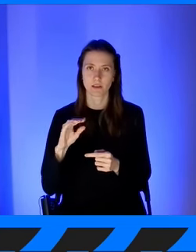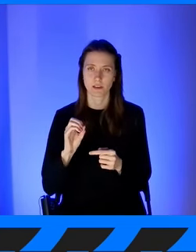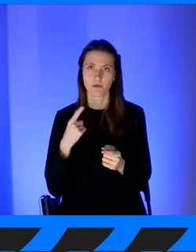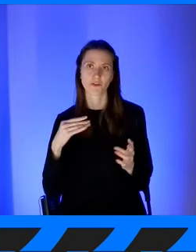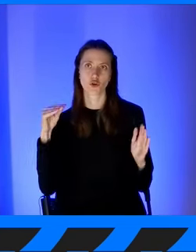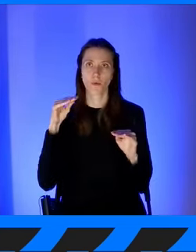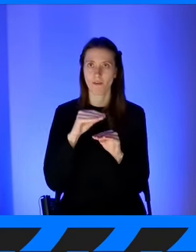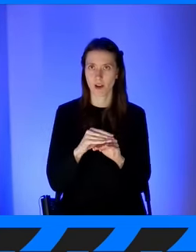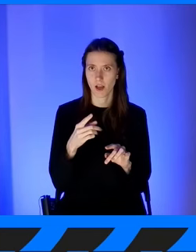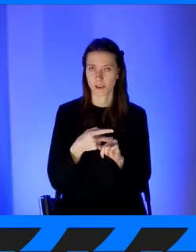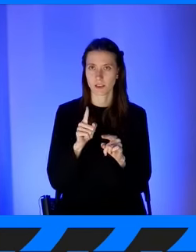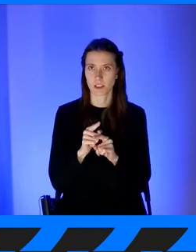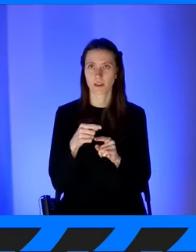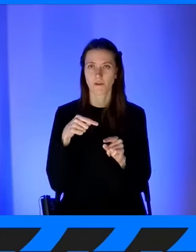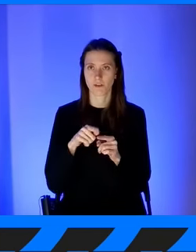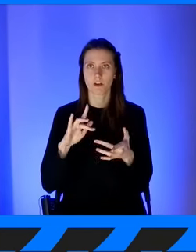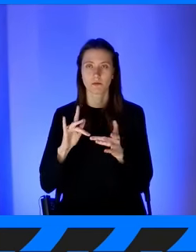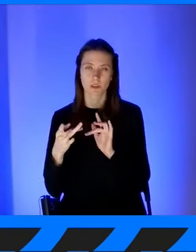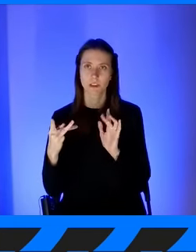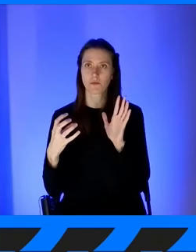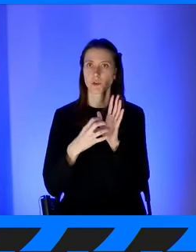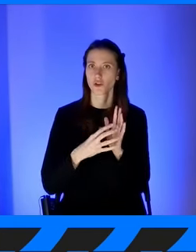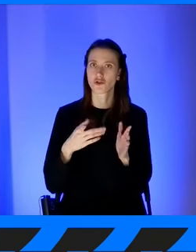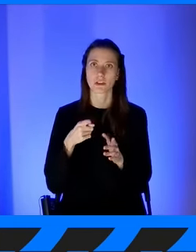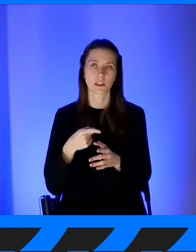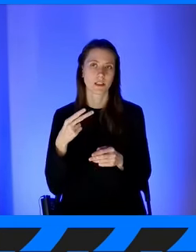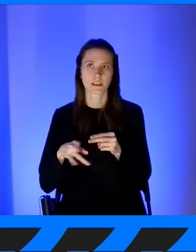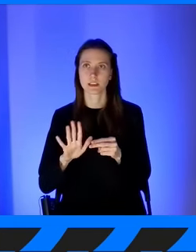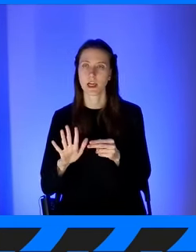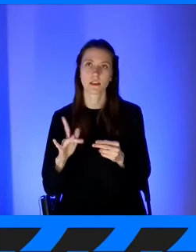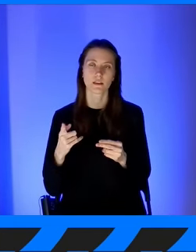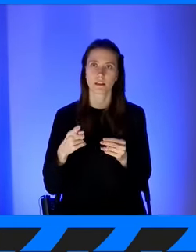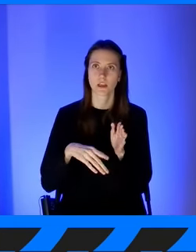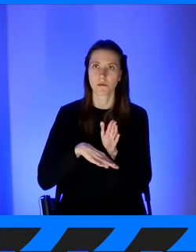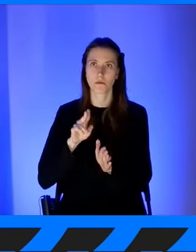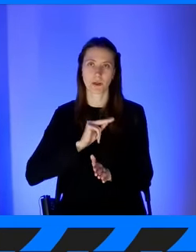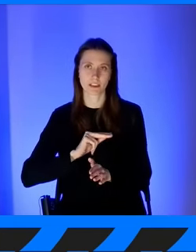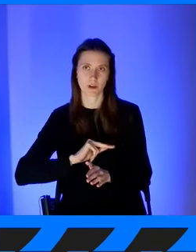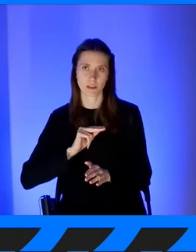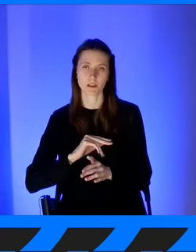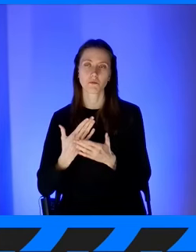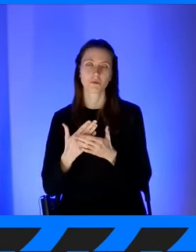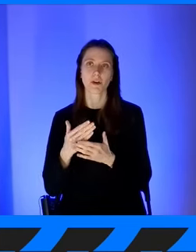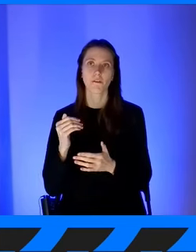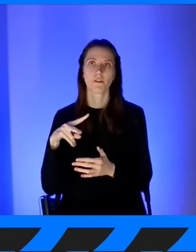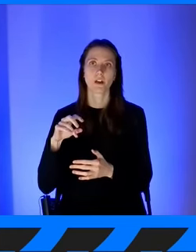и не теряется ли здесь какая-то вот производительность? Потому что, вот, допустим, на примере Flutter, чтобы